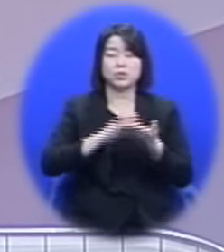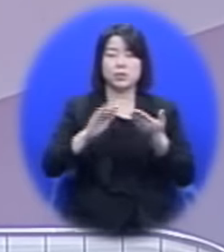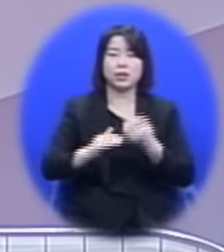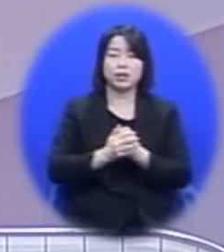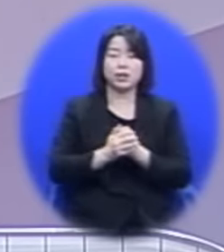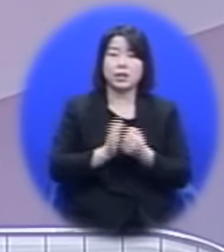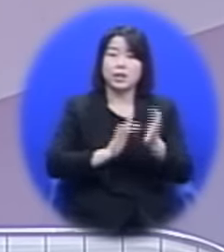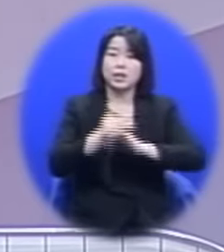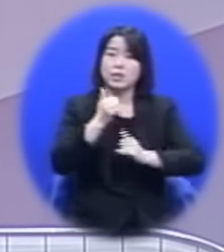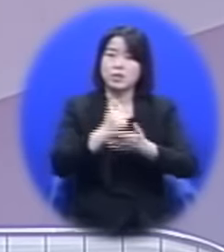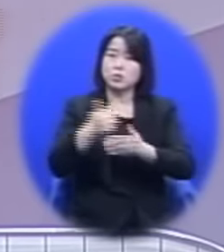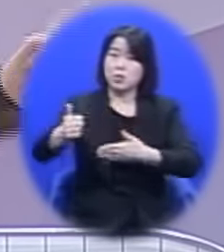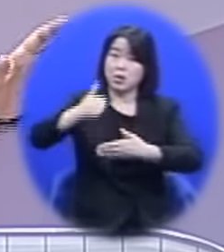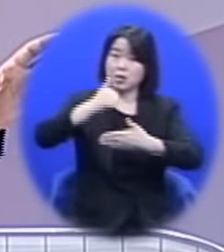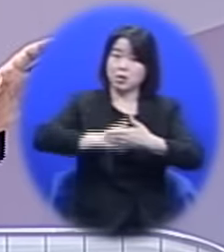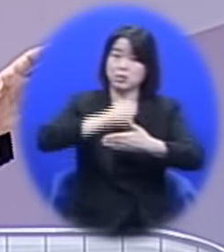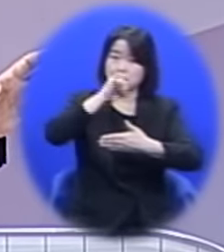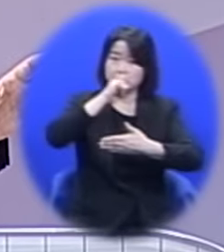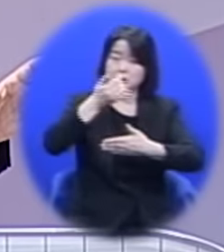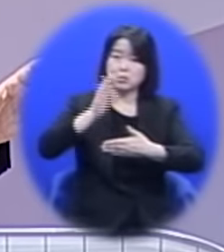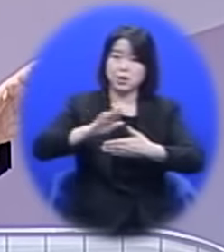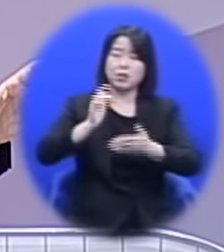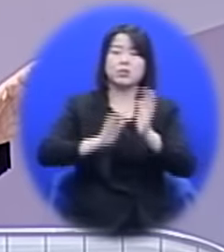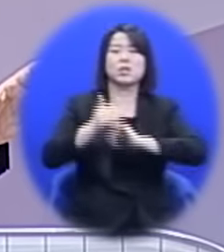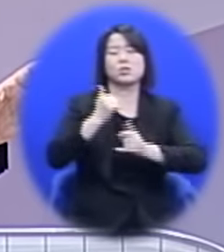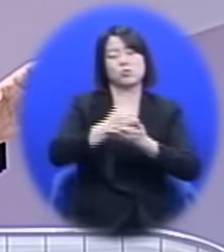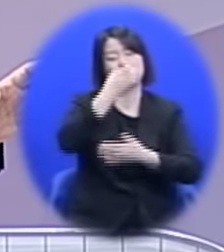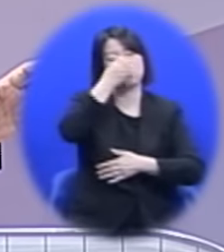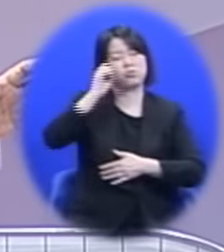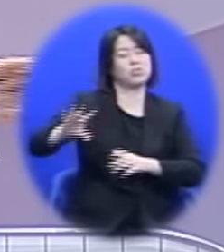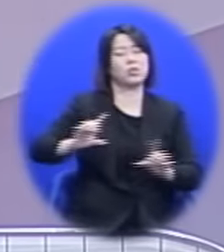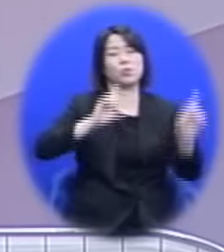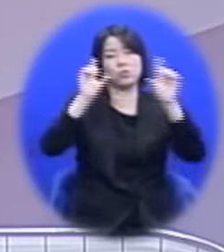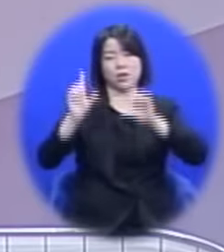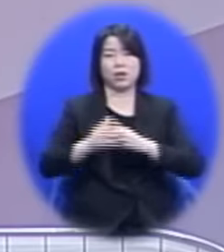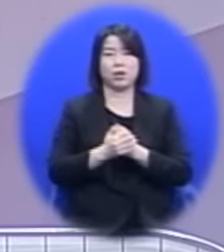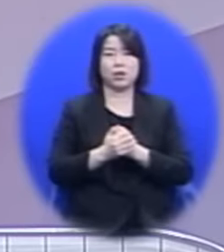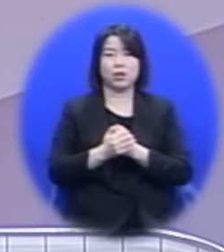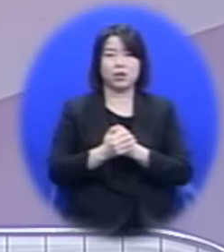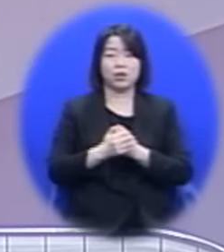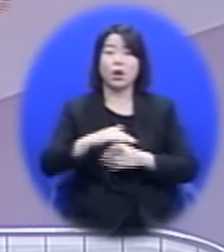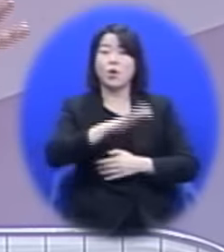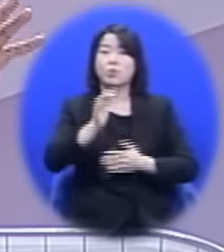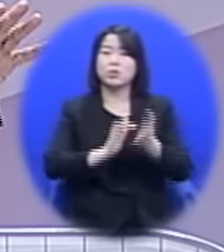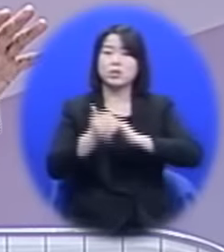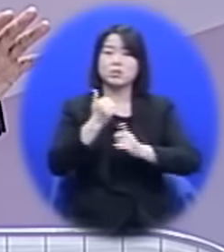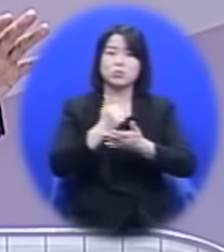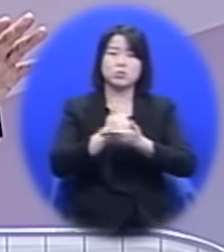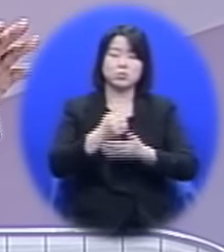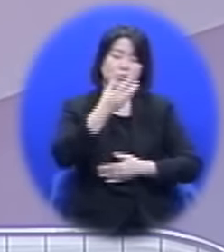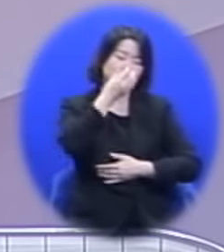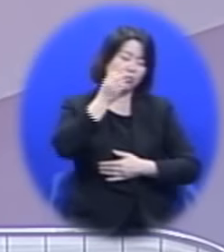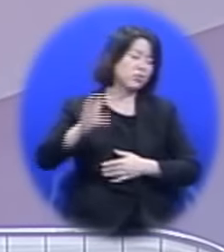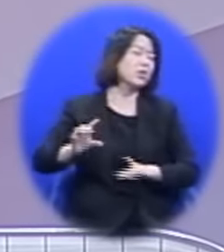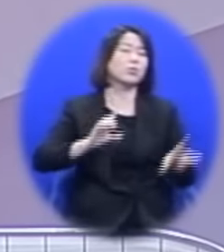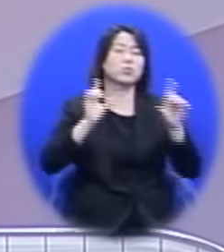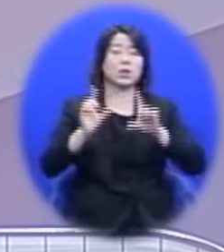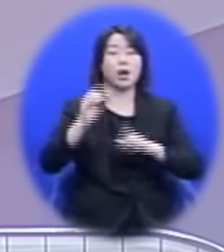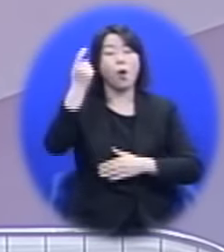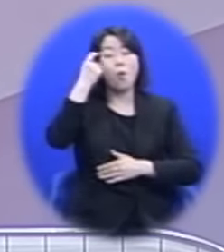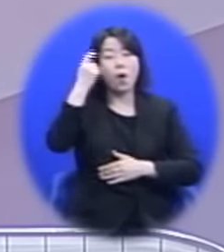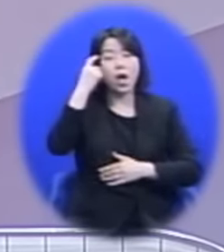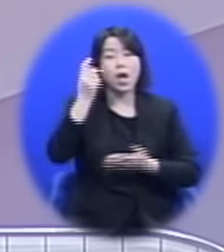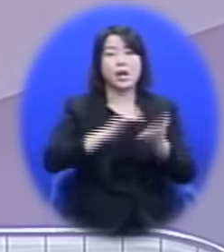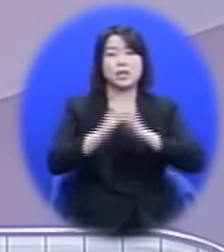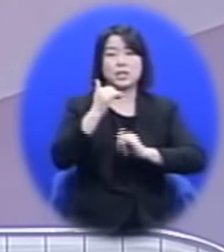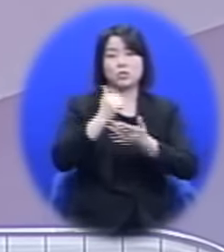예수님을 영접했지만 예수님을 무시하고 삽니다. 우리는 예수님을 무시하고 살아요. 왜? 예수님의